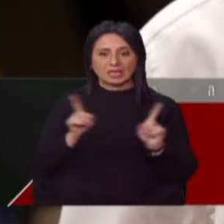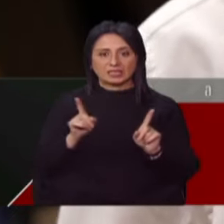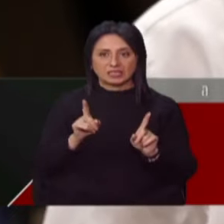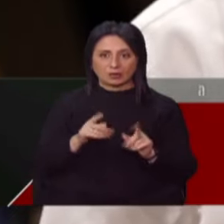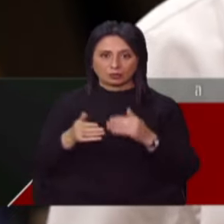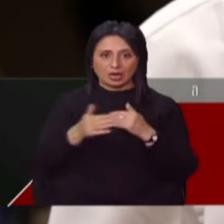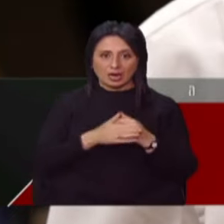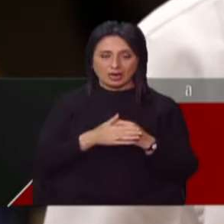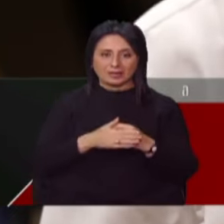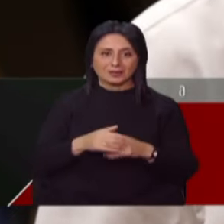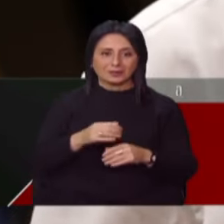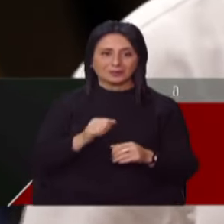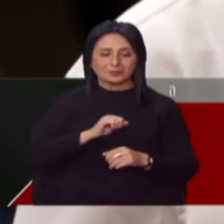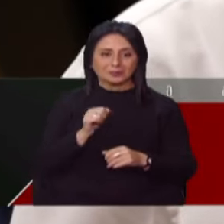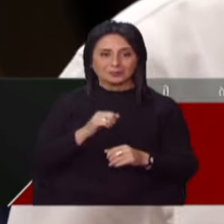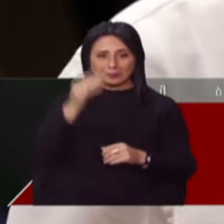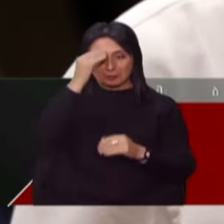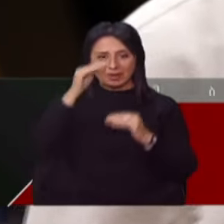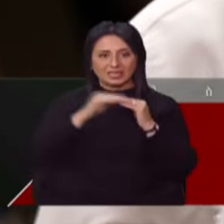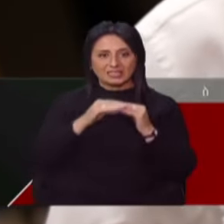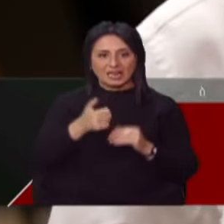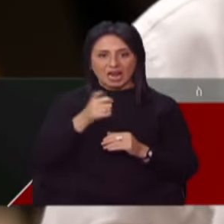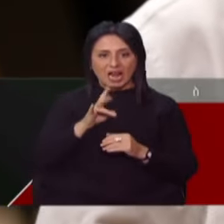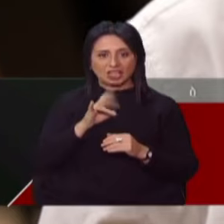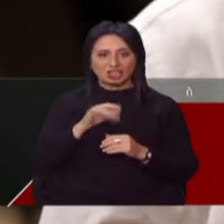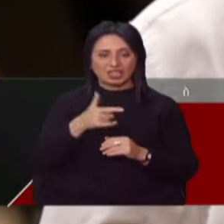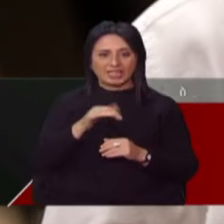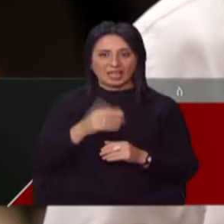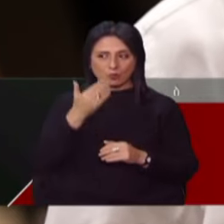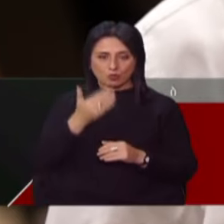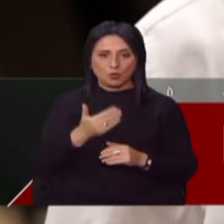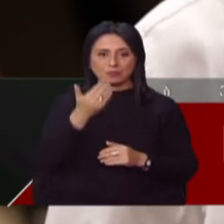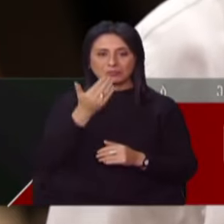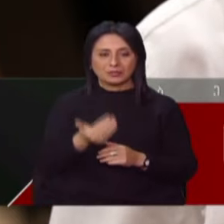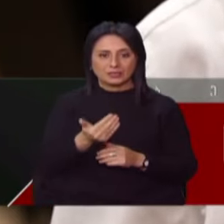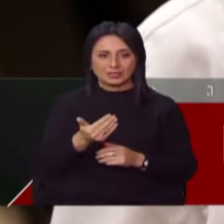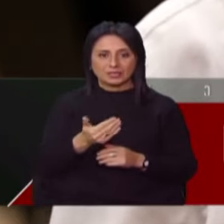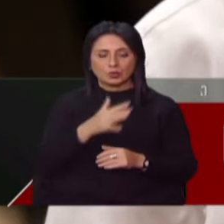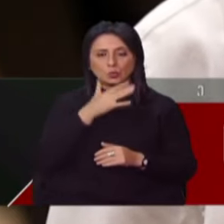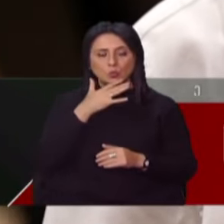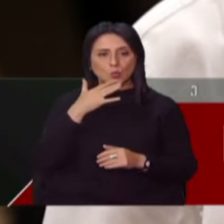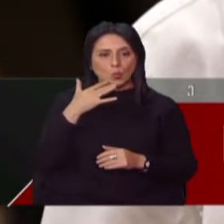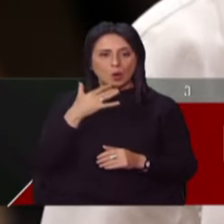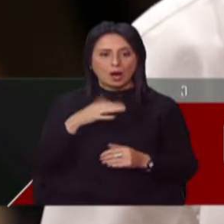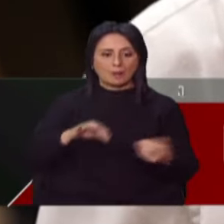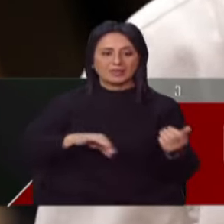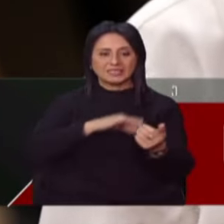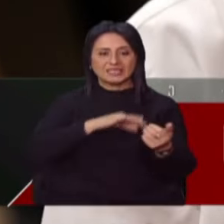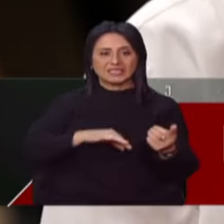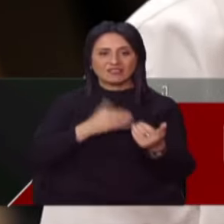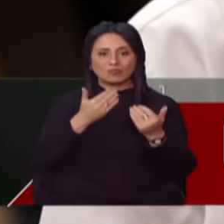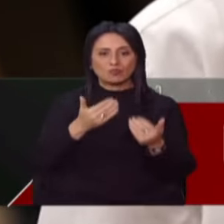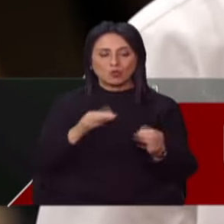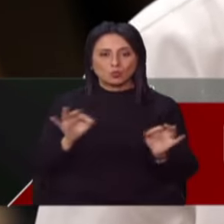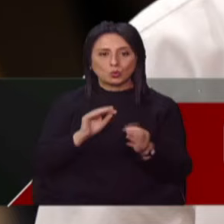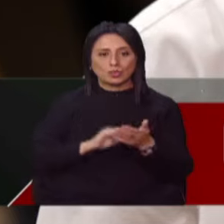განსაკუთრებული ახლო მეგობარი და თანამოაზრე იყო გიაყანჩელის. Მისი უამრავი სავიოლინო